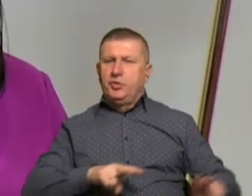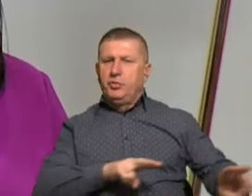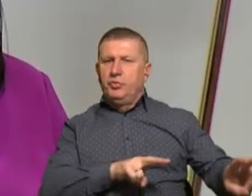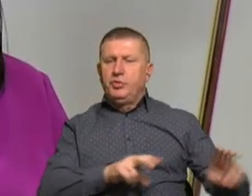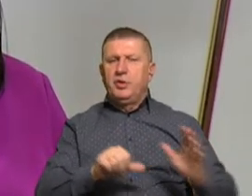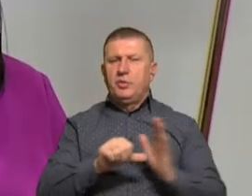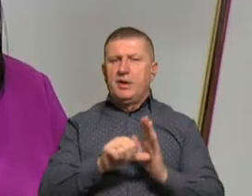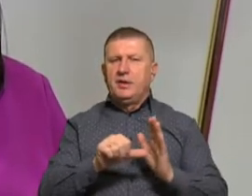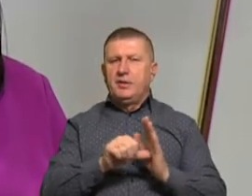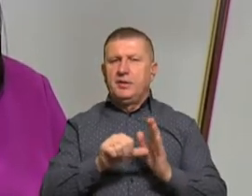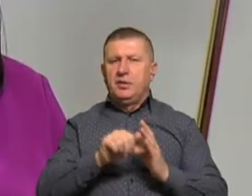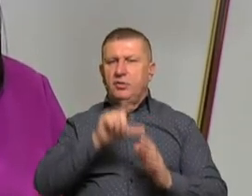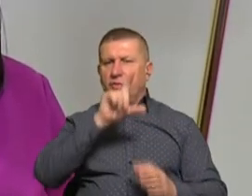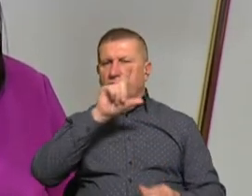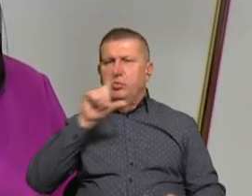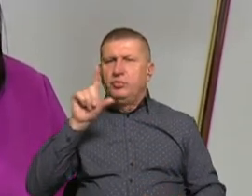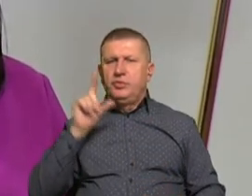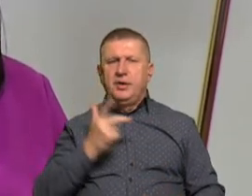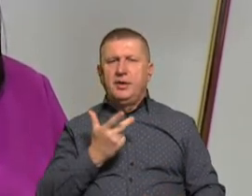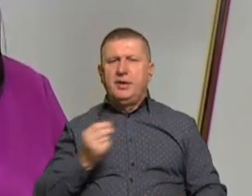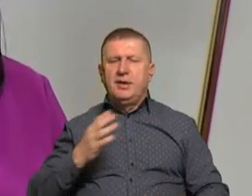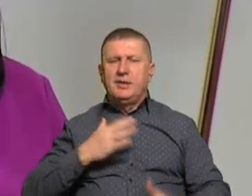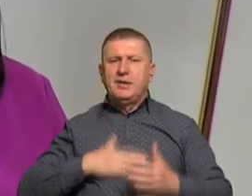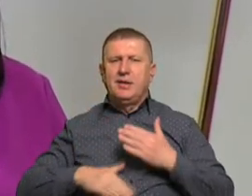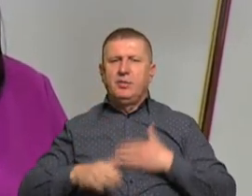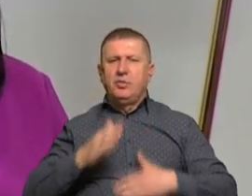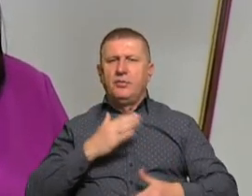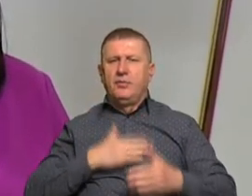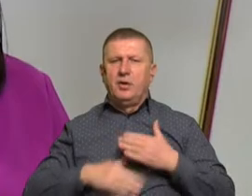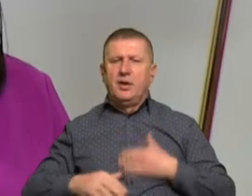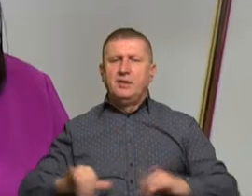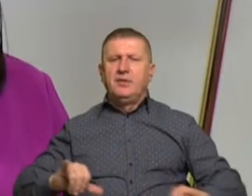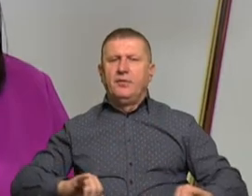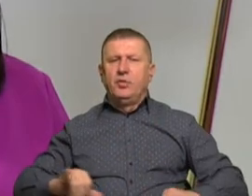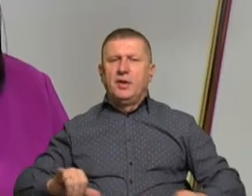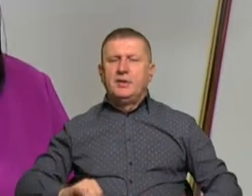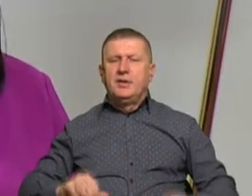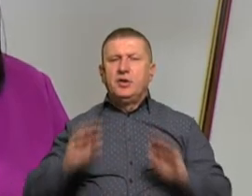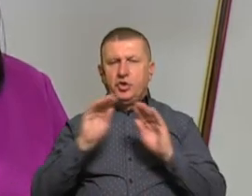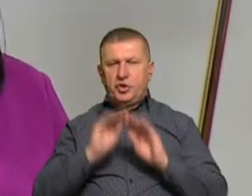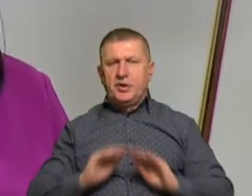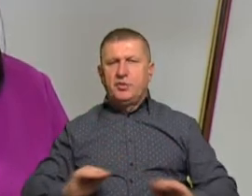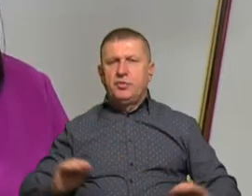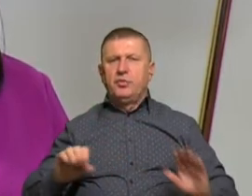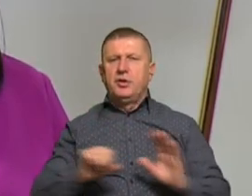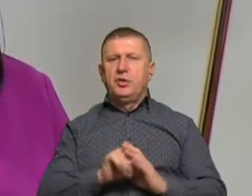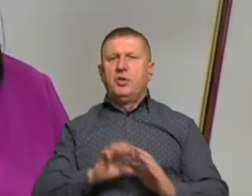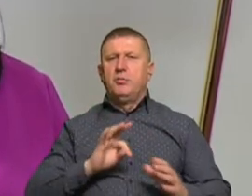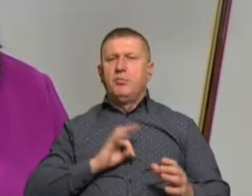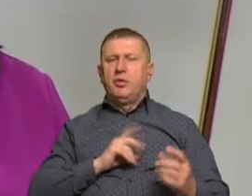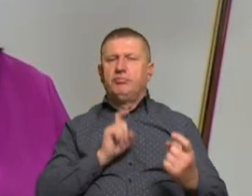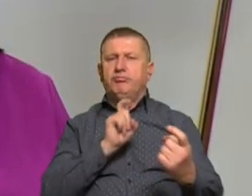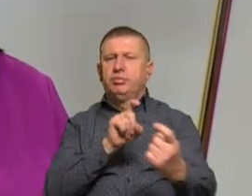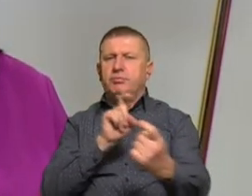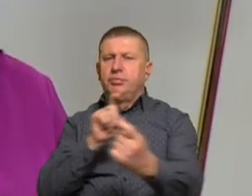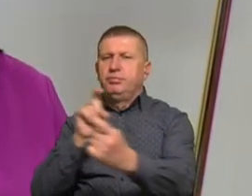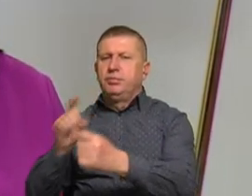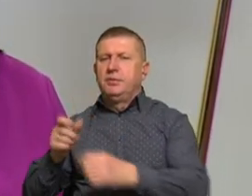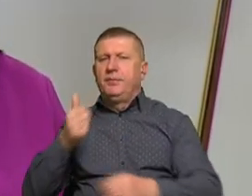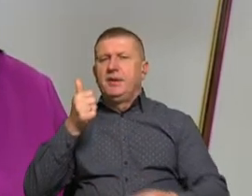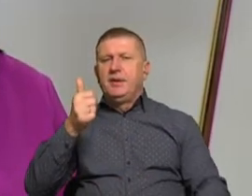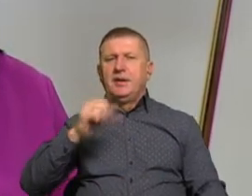kandydatów świadczy o tym, że ludzie są niezadowoleni z panującej władzy. Z całym szacunkiem do moich kontrkandydatów, ale zmiana